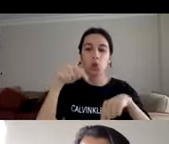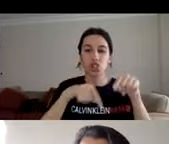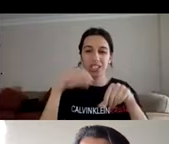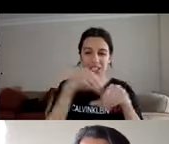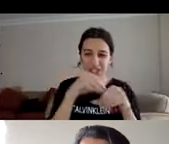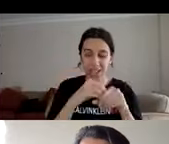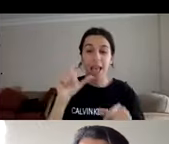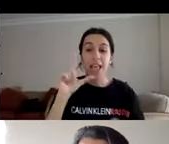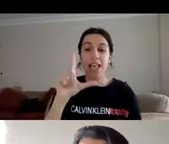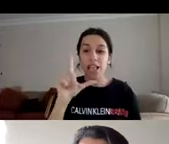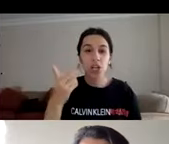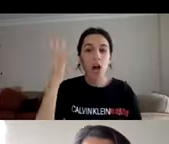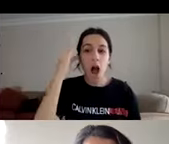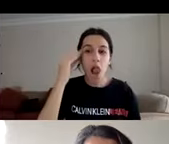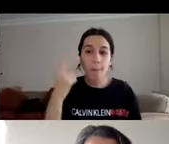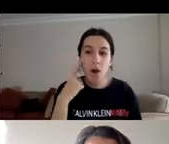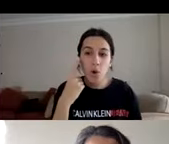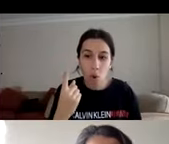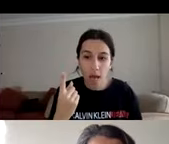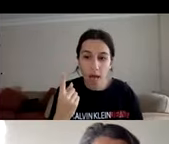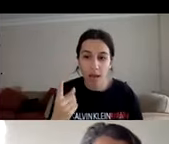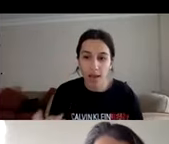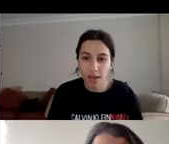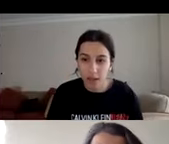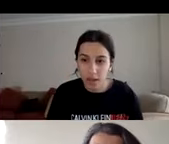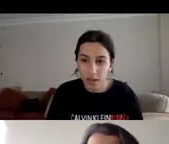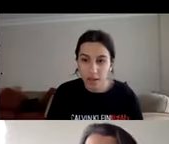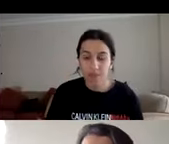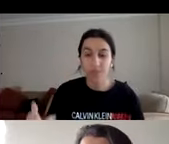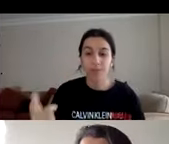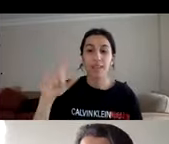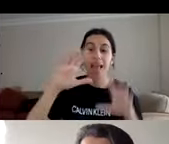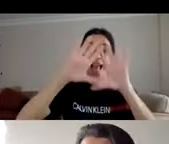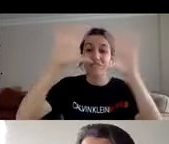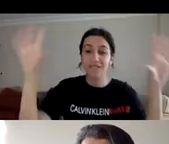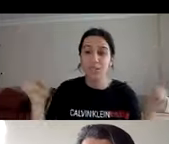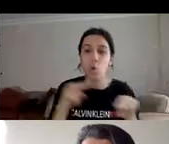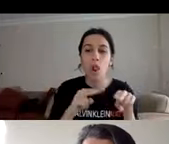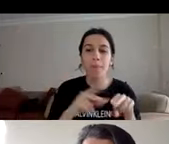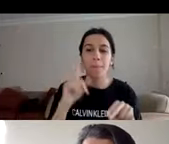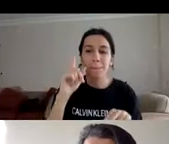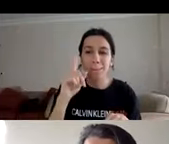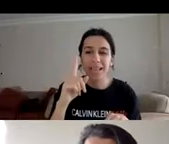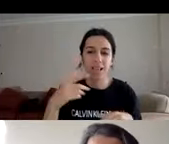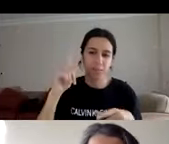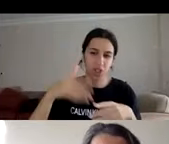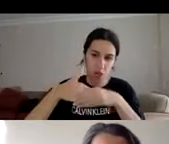ki ihtiyaçlarını anlamaya yönelik bir saha çalışması yürütüyordum. Evrensel kullanılabilirlik adlı bir paradigma ile tanıştım